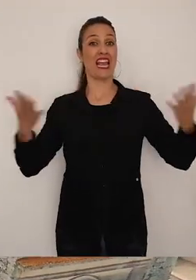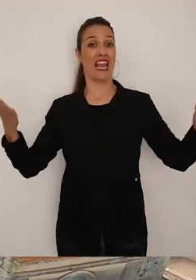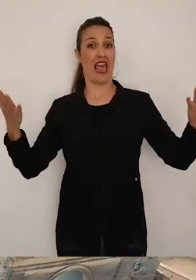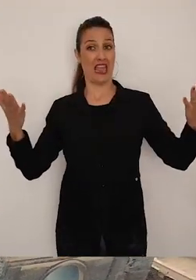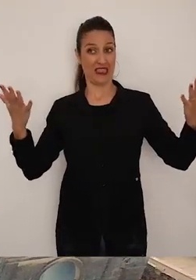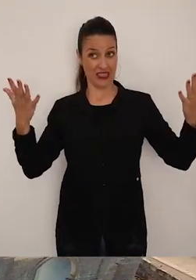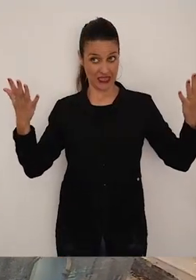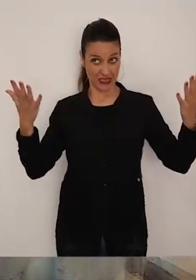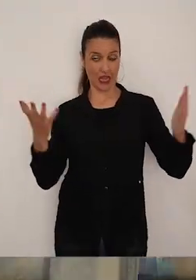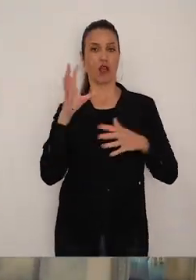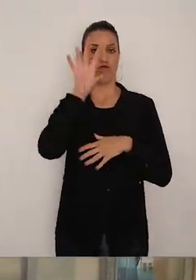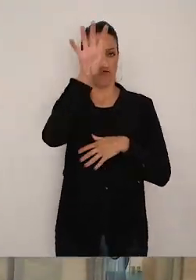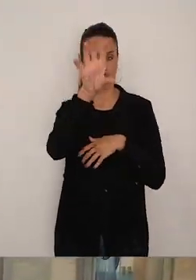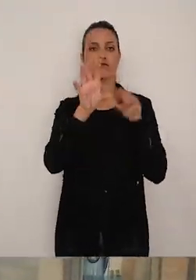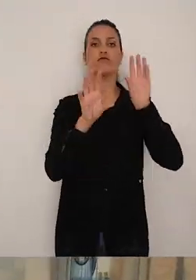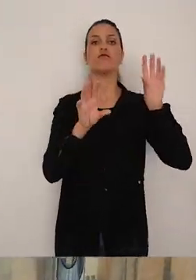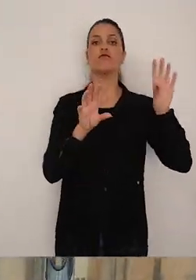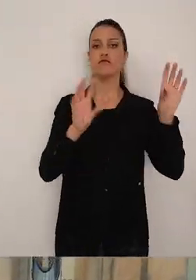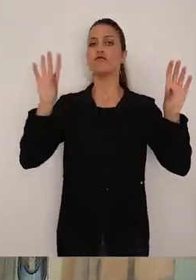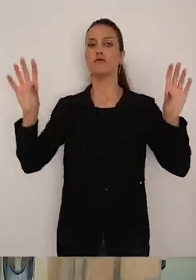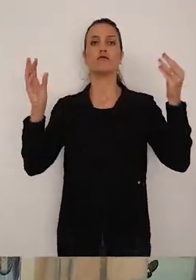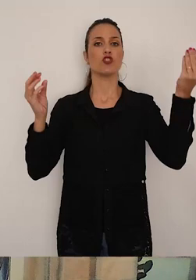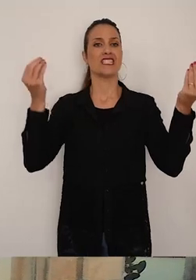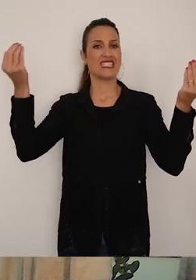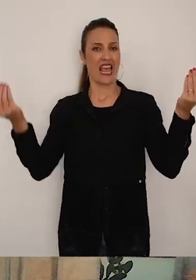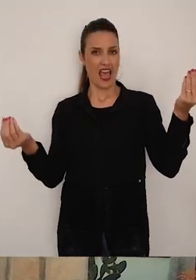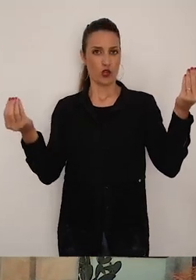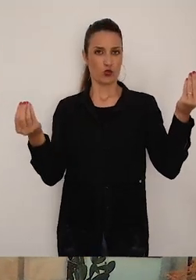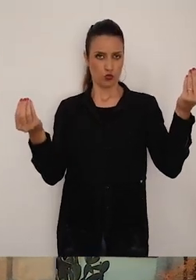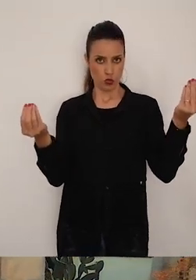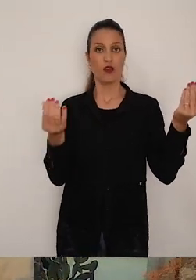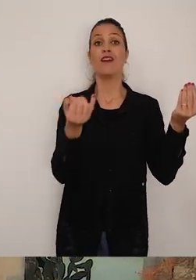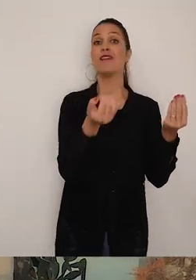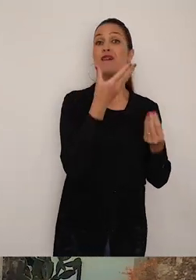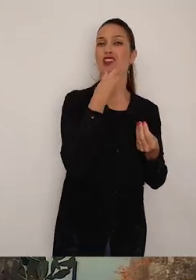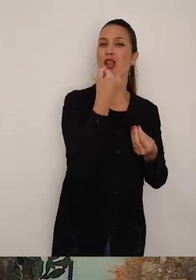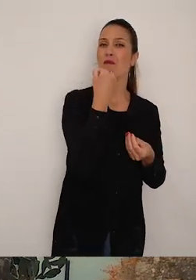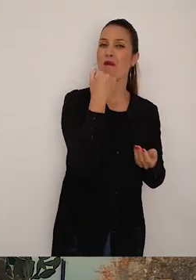che ospitano le immagini sacre di Santa Teresa del Bambino Gesù e di San Nicola.